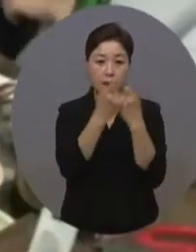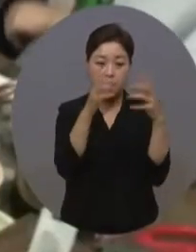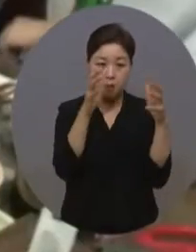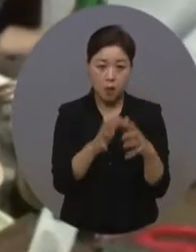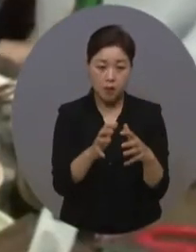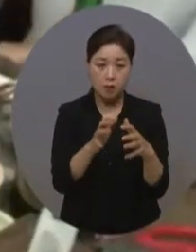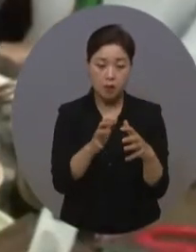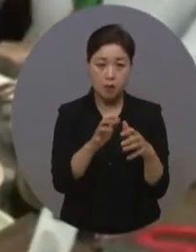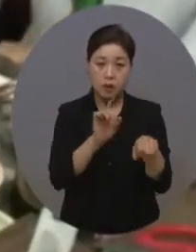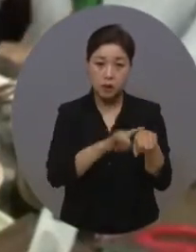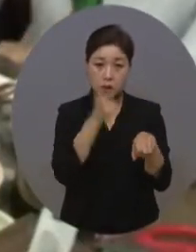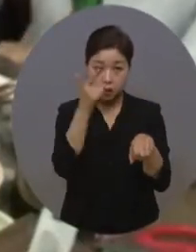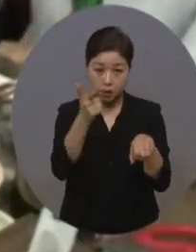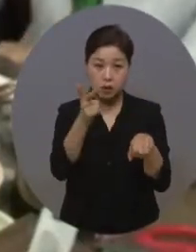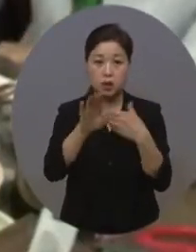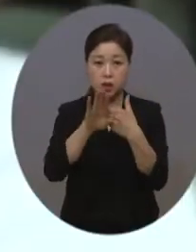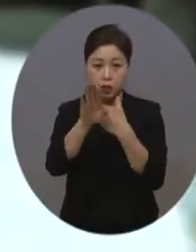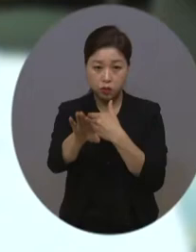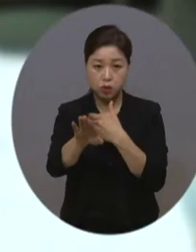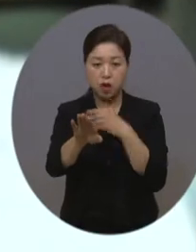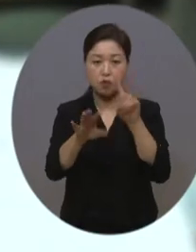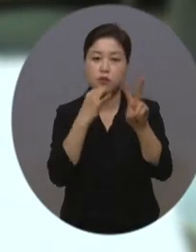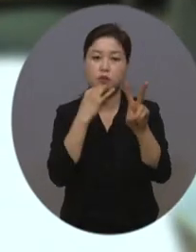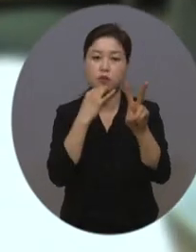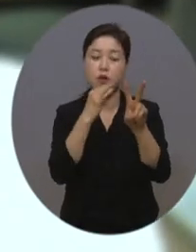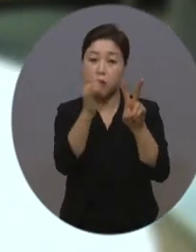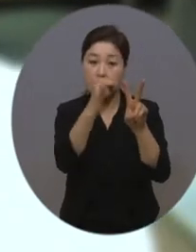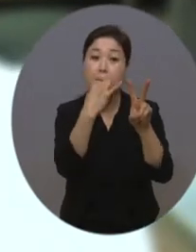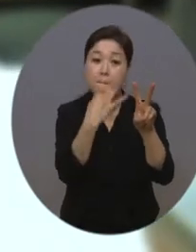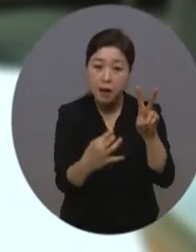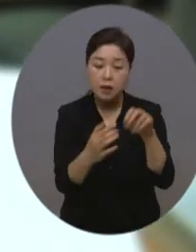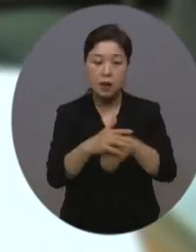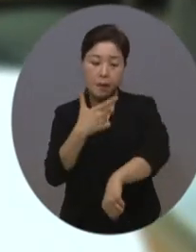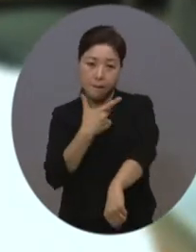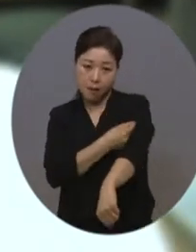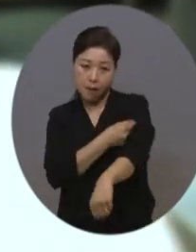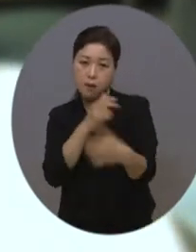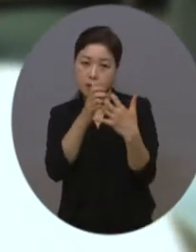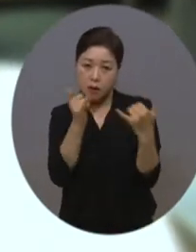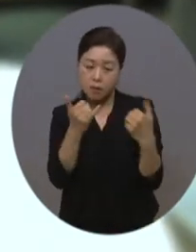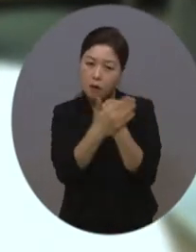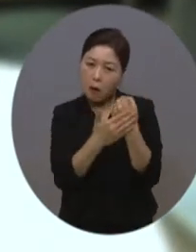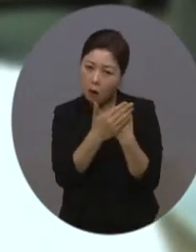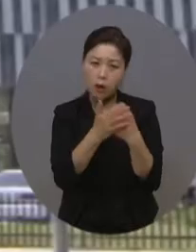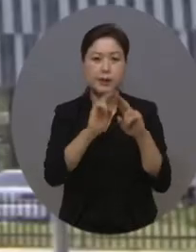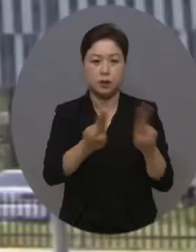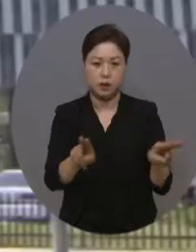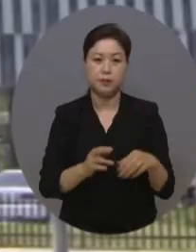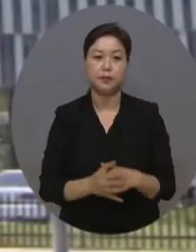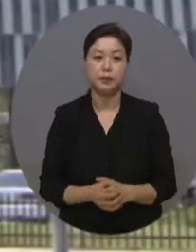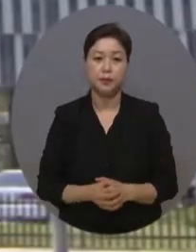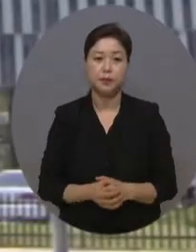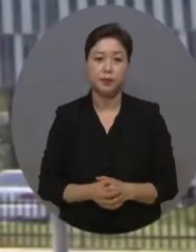18시 이후 2명까지만 허용되고 예방접종자에 대한 인센티브 적용도 제외됩니다.